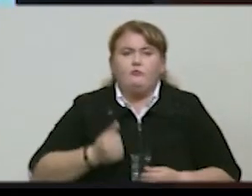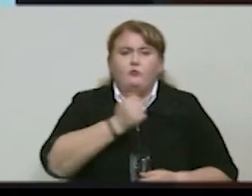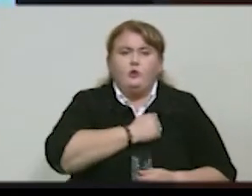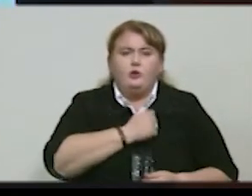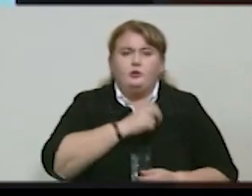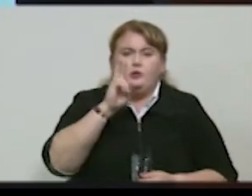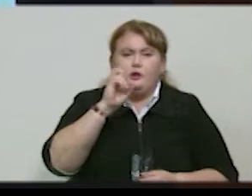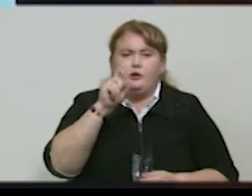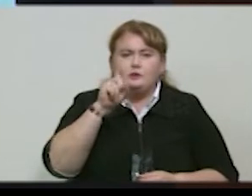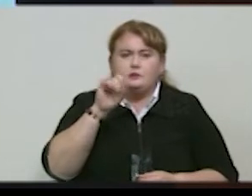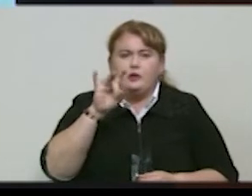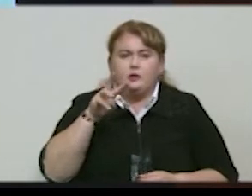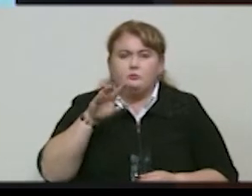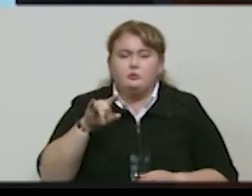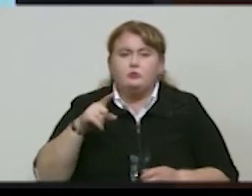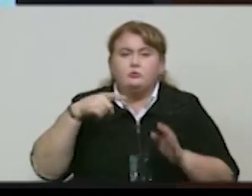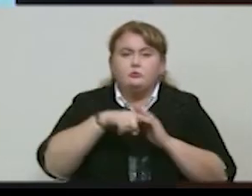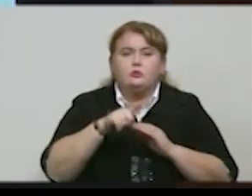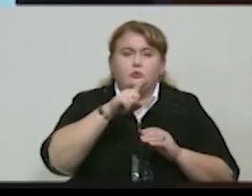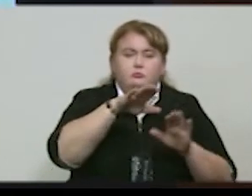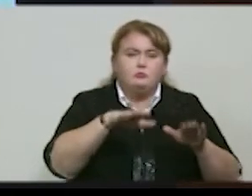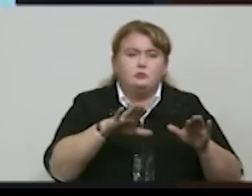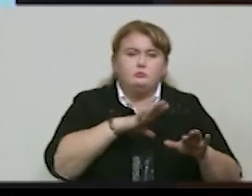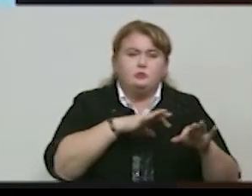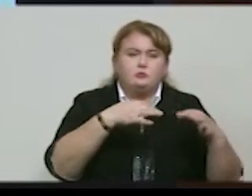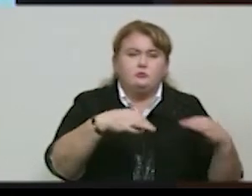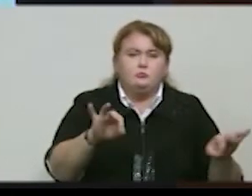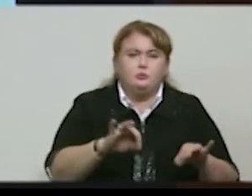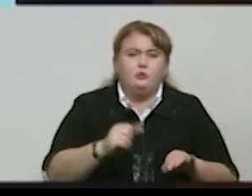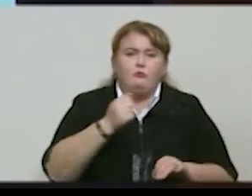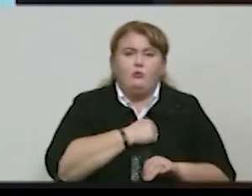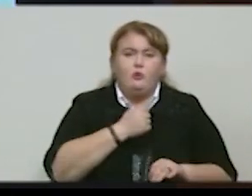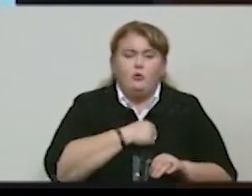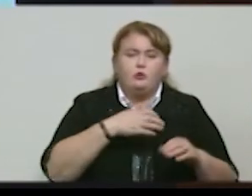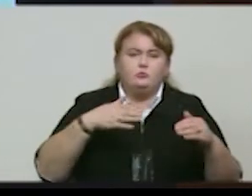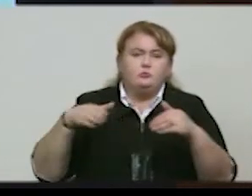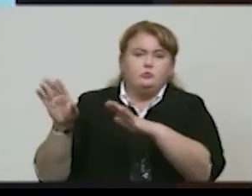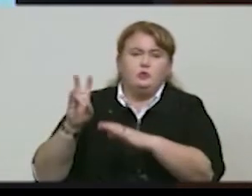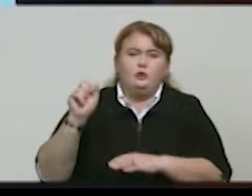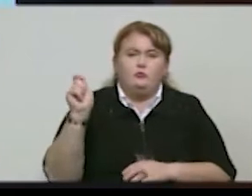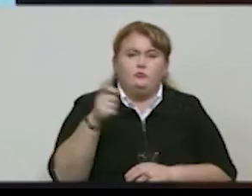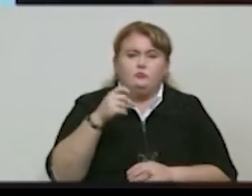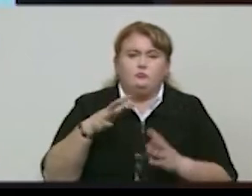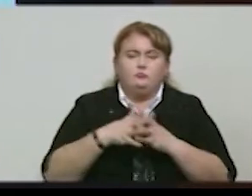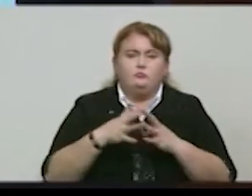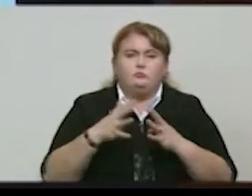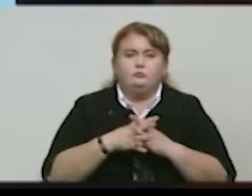солдатских казармах? Потому что они были свободны. Ведь именно воины ушли на